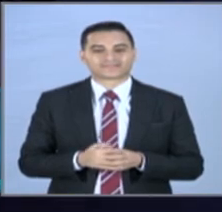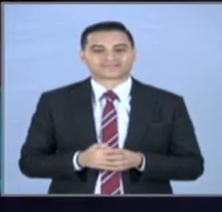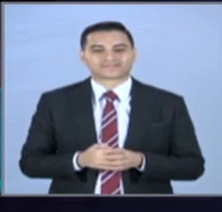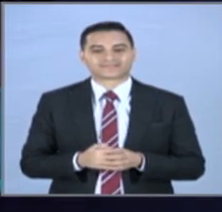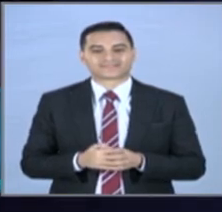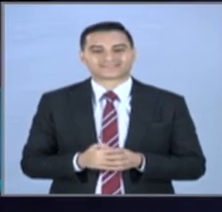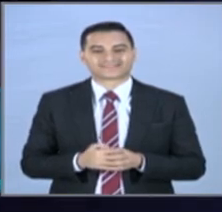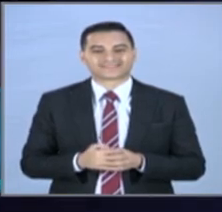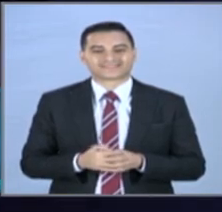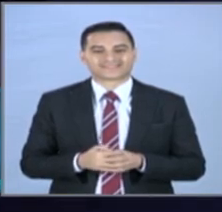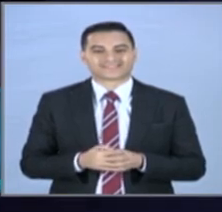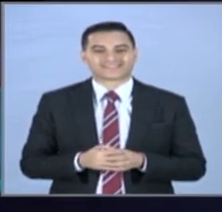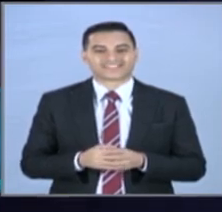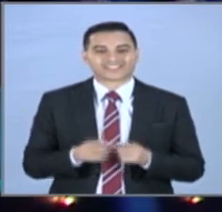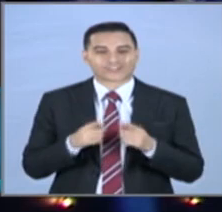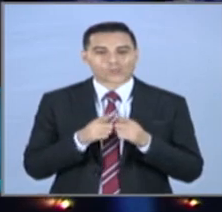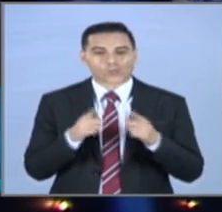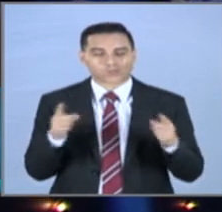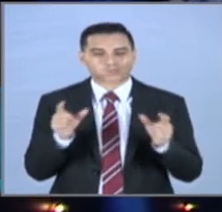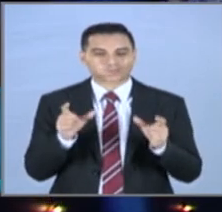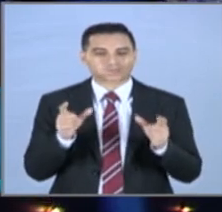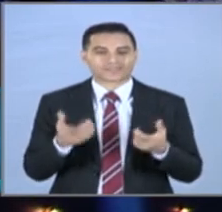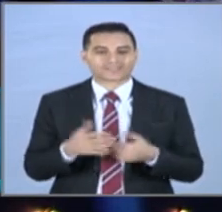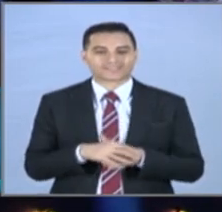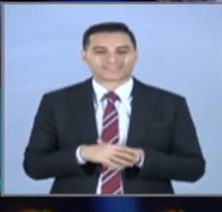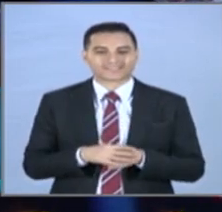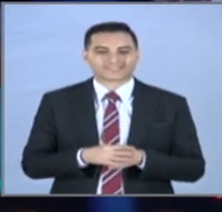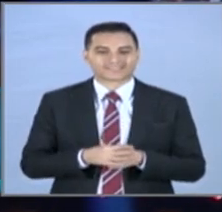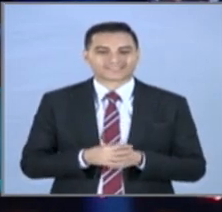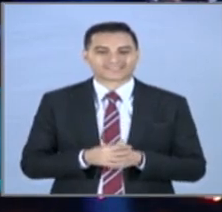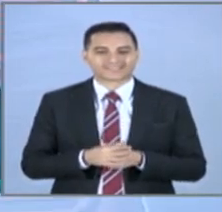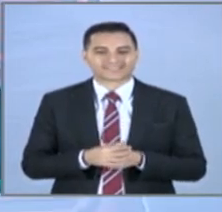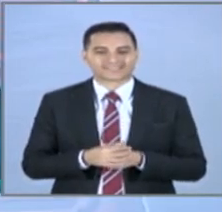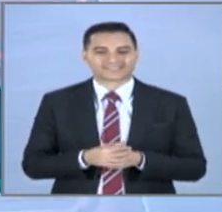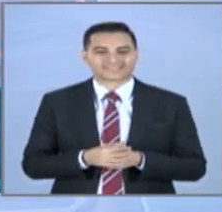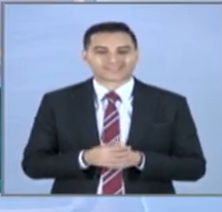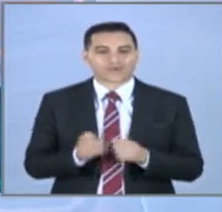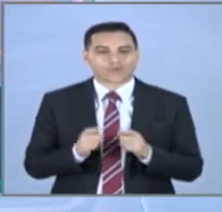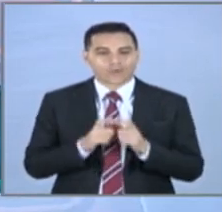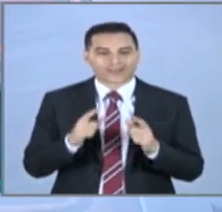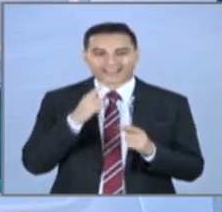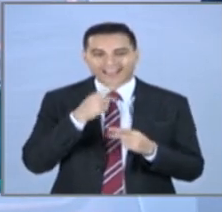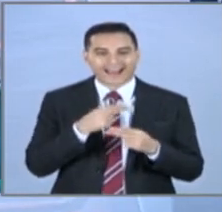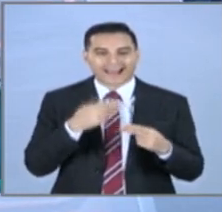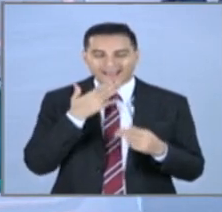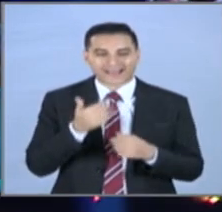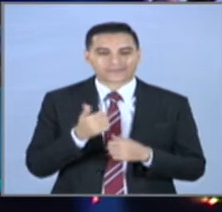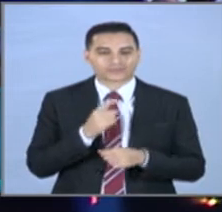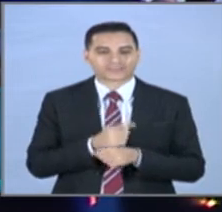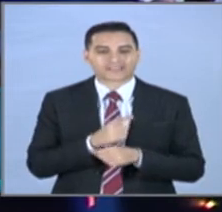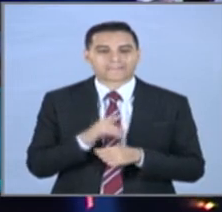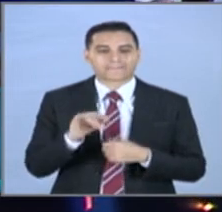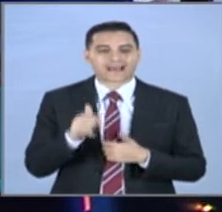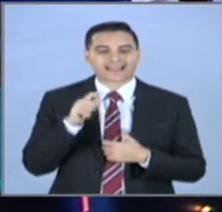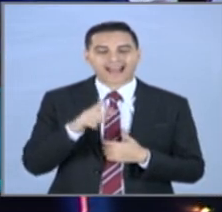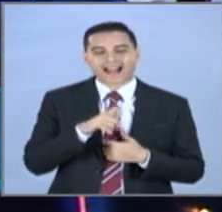كل ده؟ دي جملة كبيرة جدا. كل دي جملة؟ ياه واضح إن إحنا عندنا كلام جميل. مدام منال،